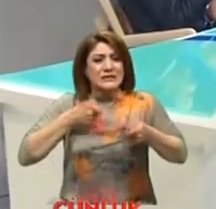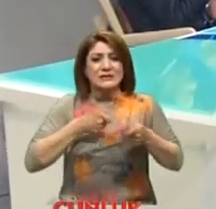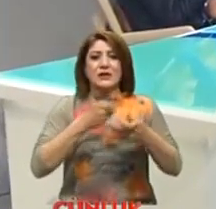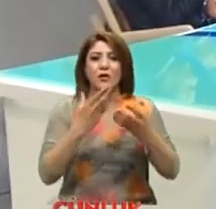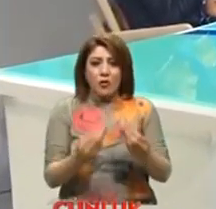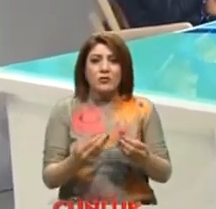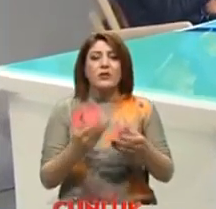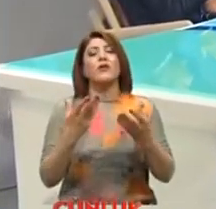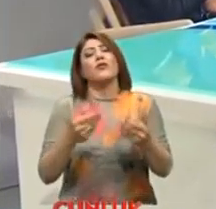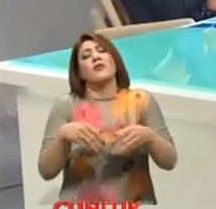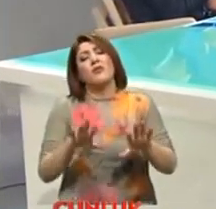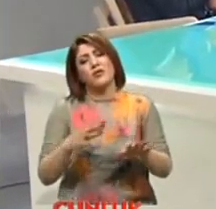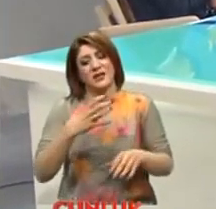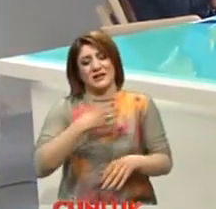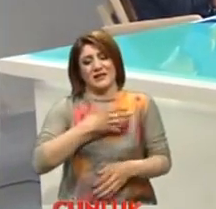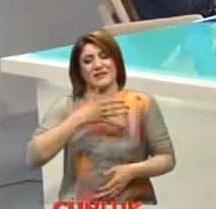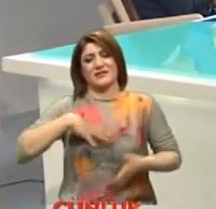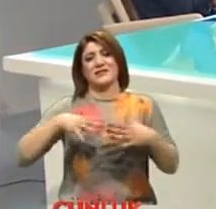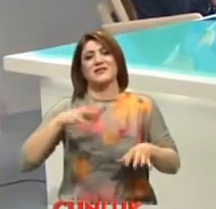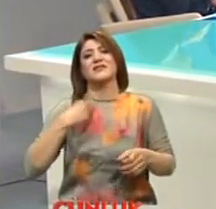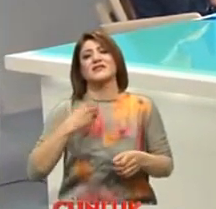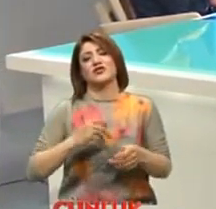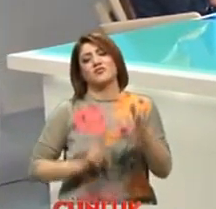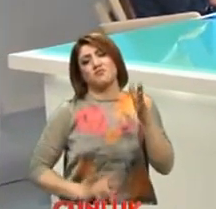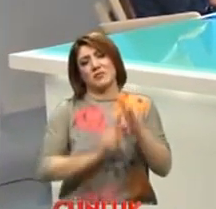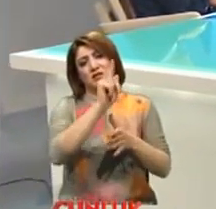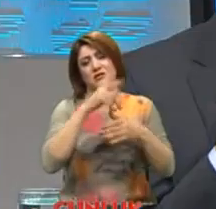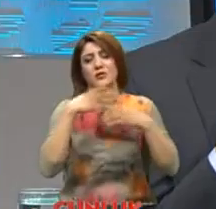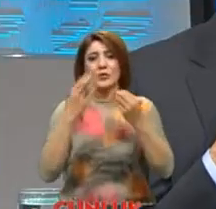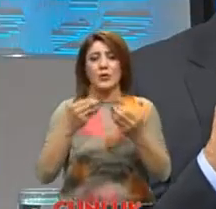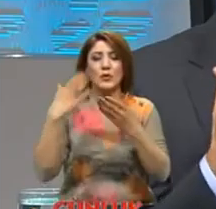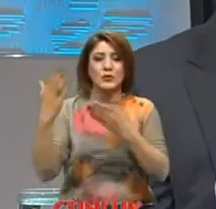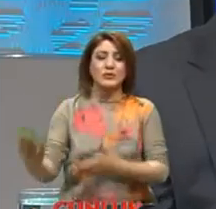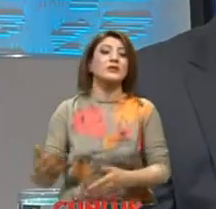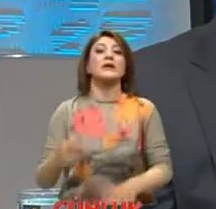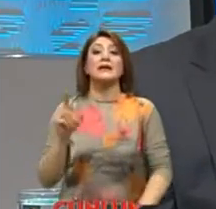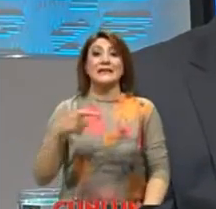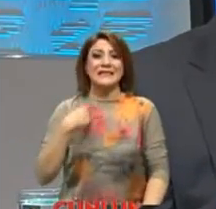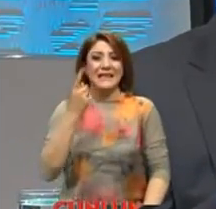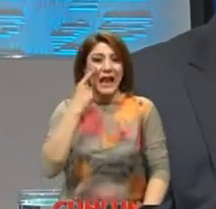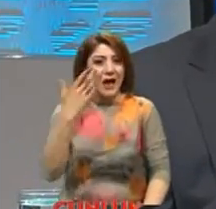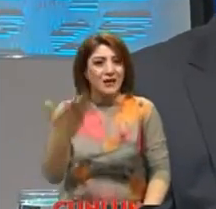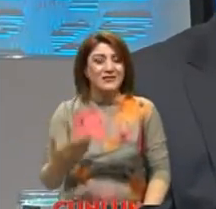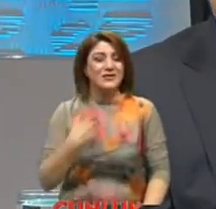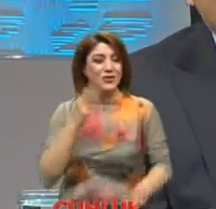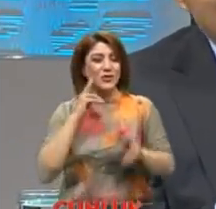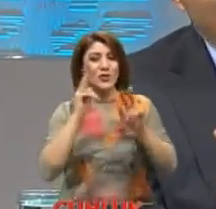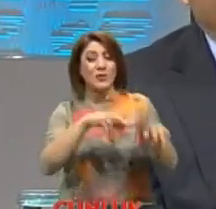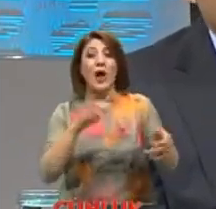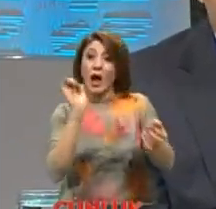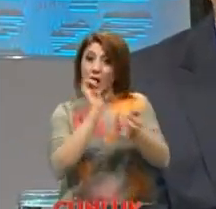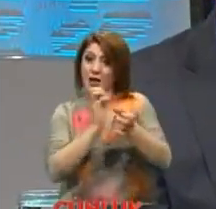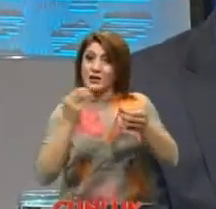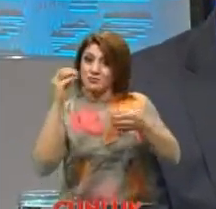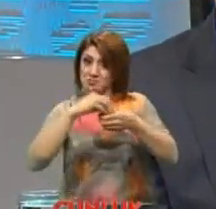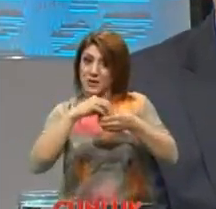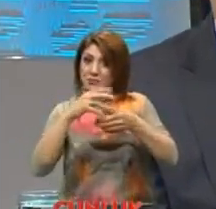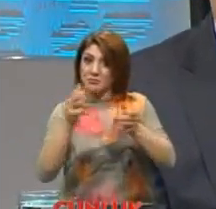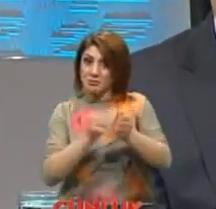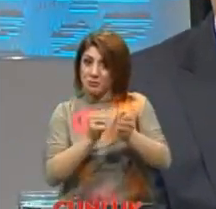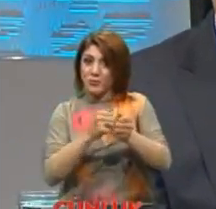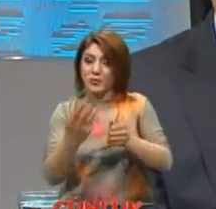kadar ikna etmeye çalışırsak çalışalım, inanmazlarsa yapmazlar. Ama ben inandıklarını gördüm. Aileler onların, de içinde mi bu projenin? Aileler de